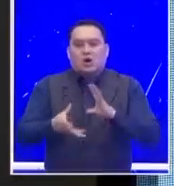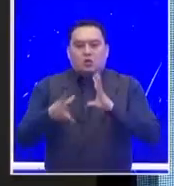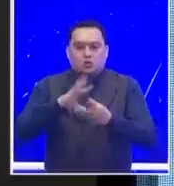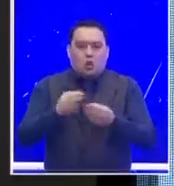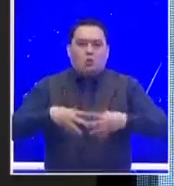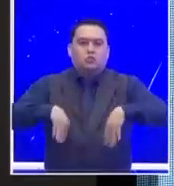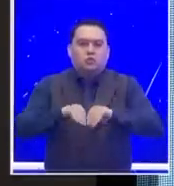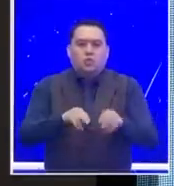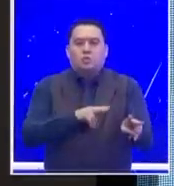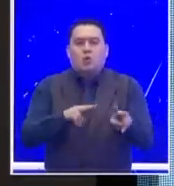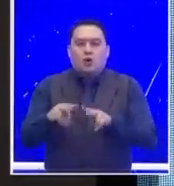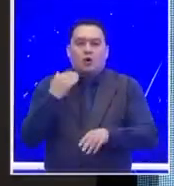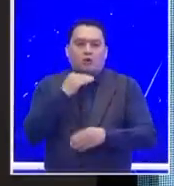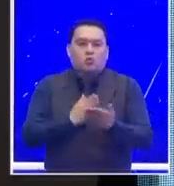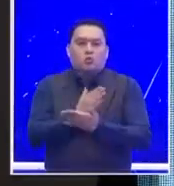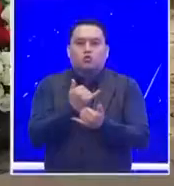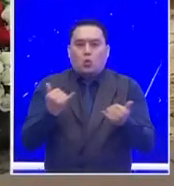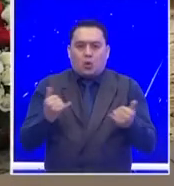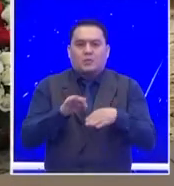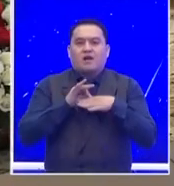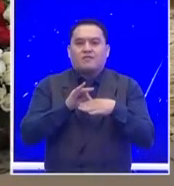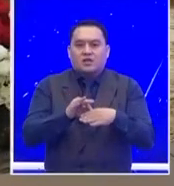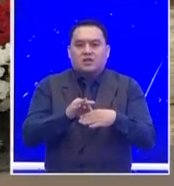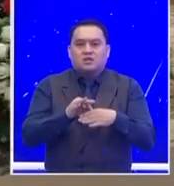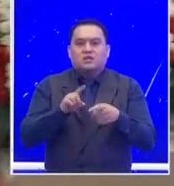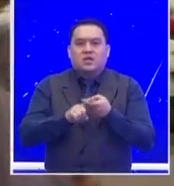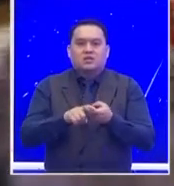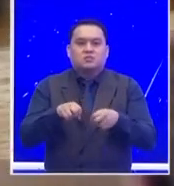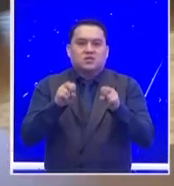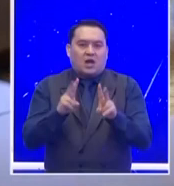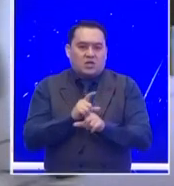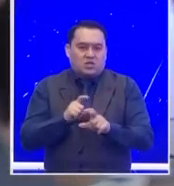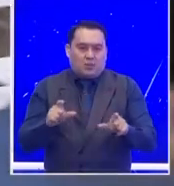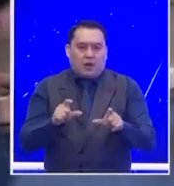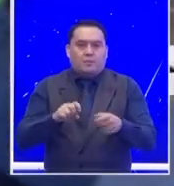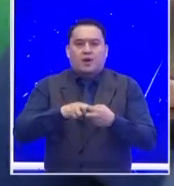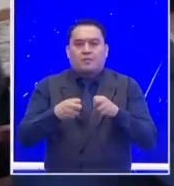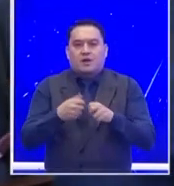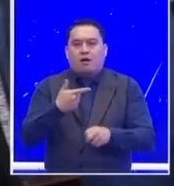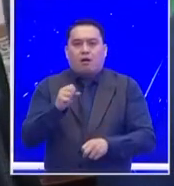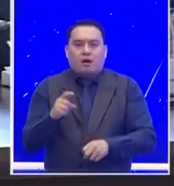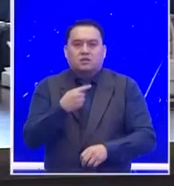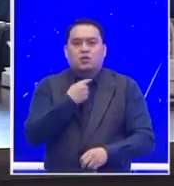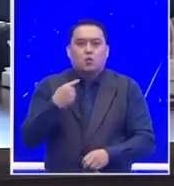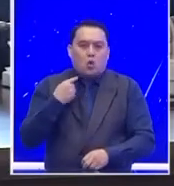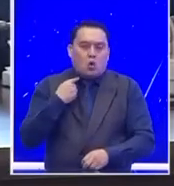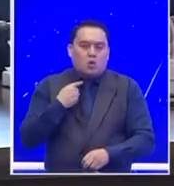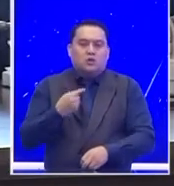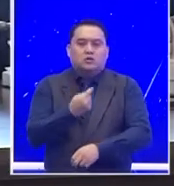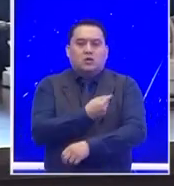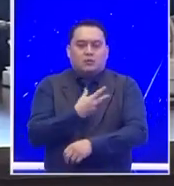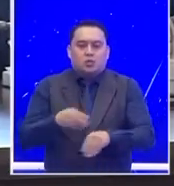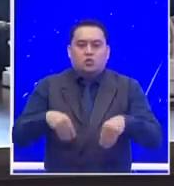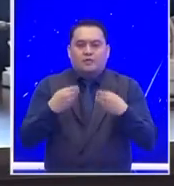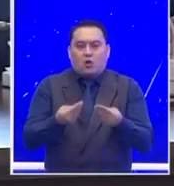общественного мониторинга качества госуслуг, проведенного независимыми экспертами, проблемы газоснабжения Талдыкургана и